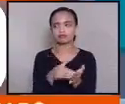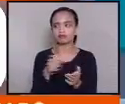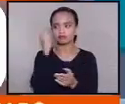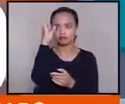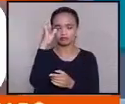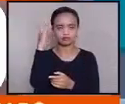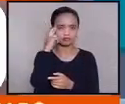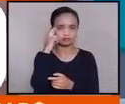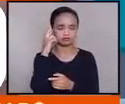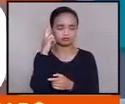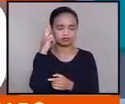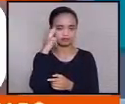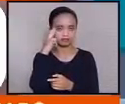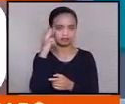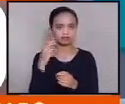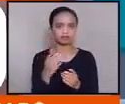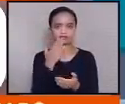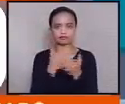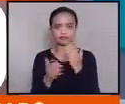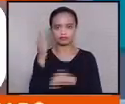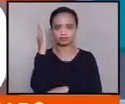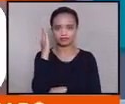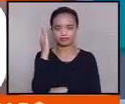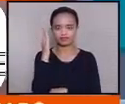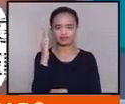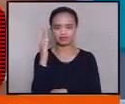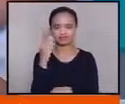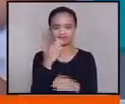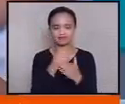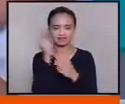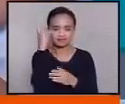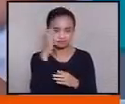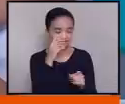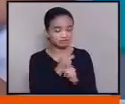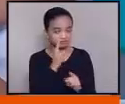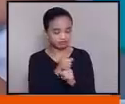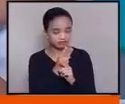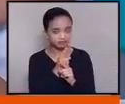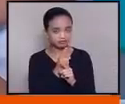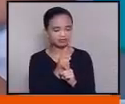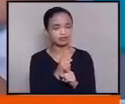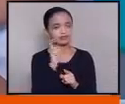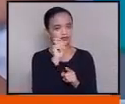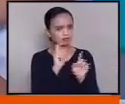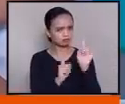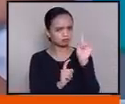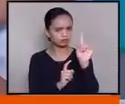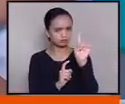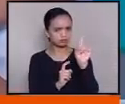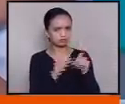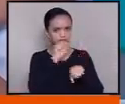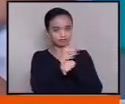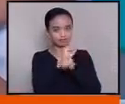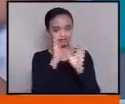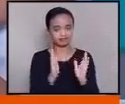po. Good afternoon, Your Honor. Yes, sir. Sir, tanong ko lamang, tama ba yung dapat ang isa pong